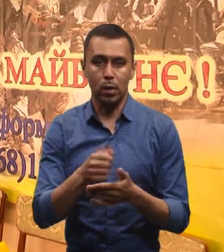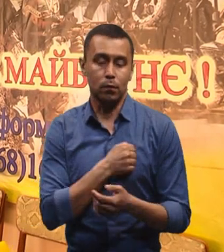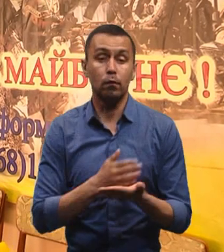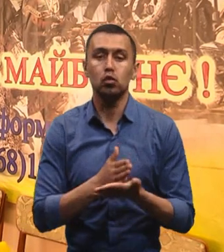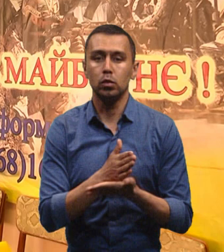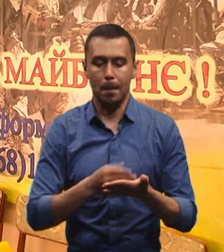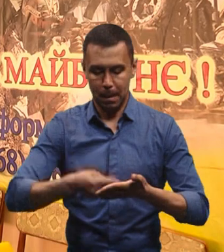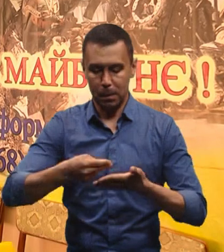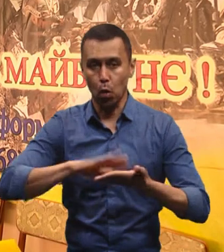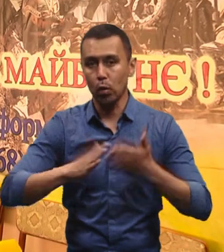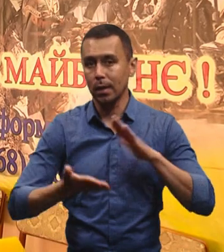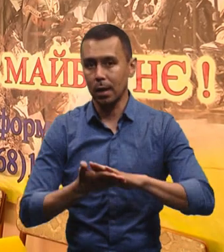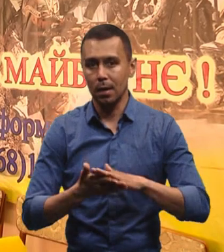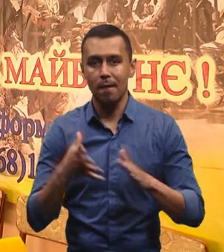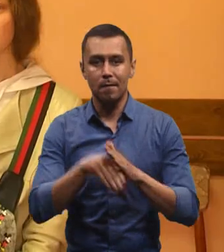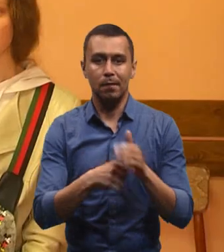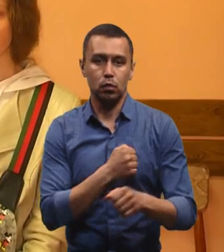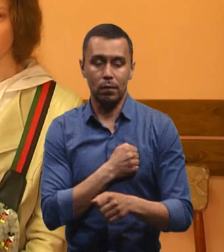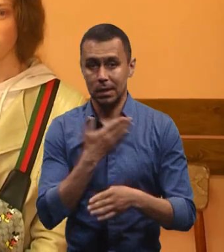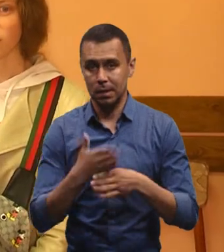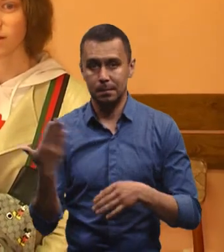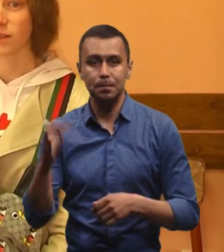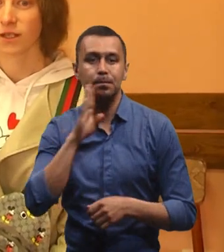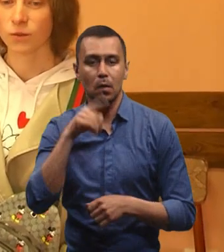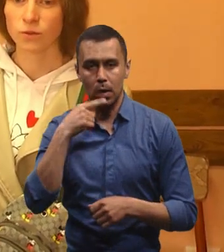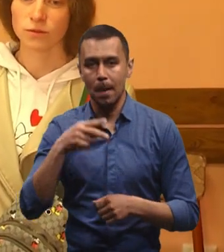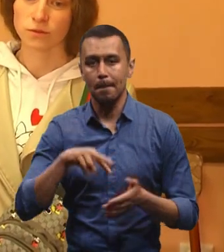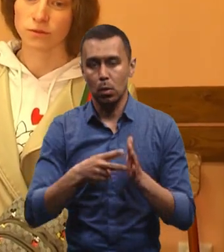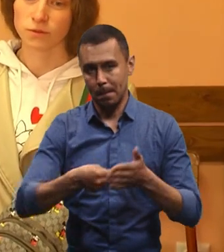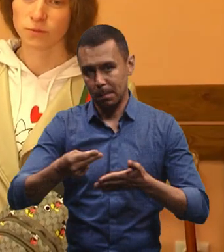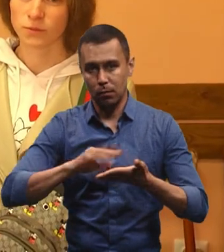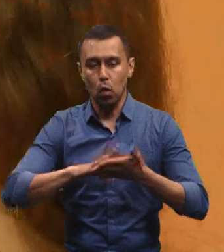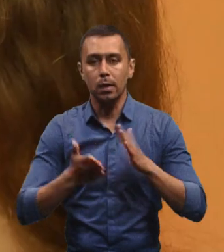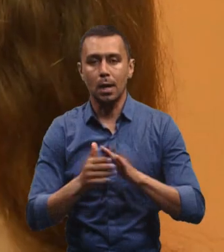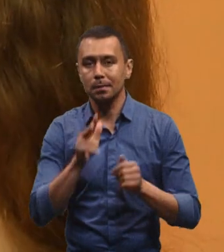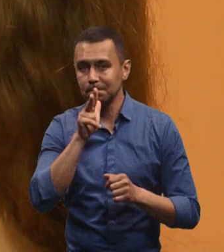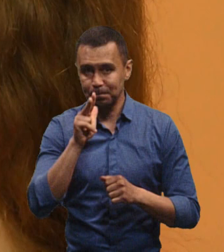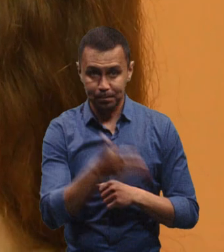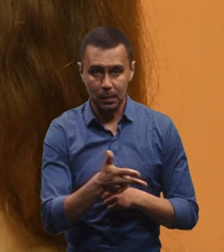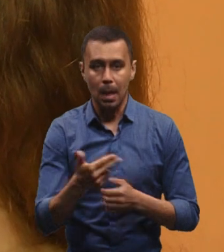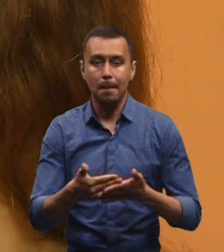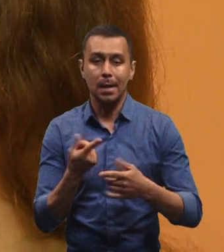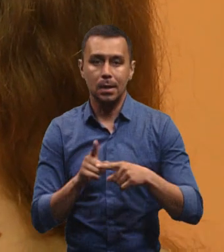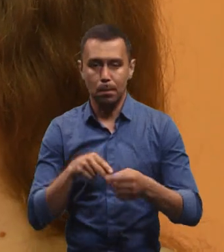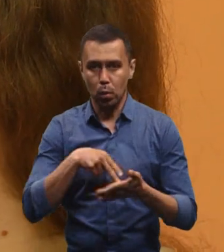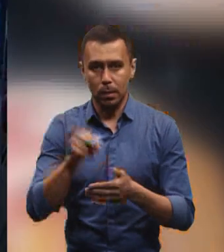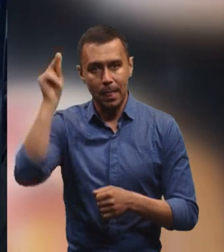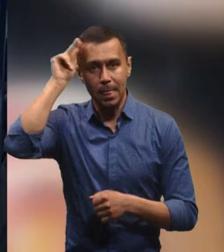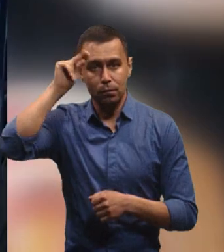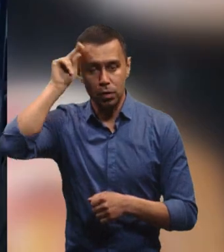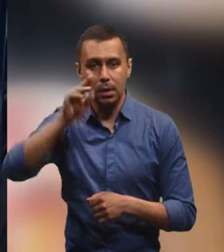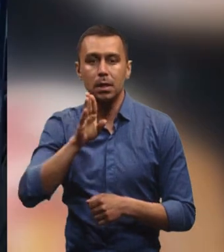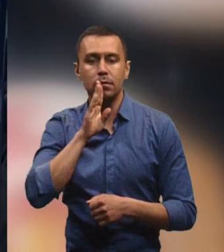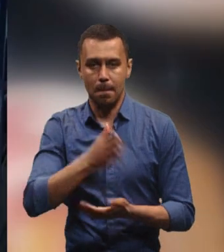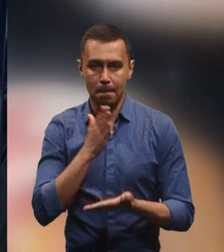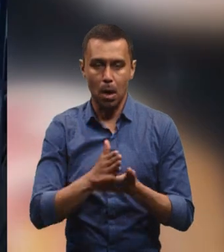служби підписує контракт в військовій частині. Інна говорить, планує підписувати контракт на 3 роки. Перед цим проходитиме навчання.